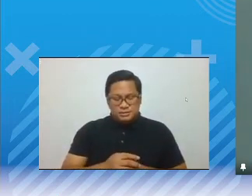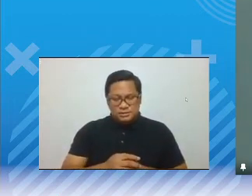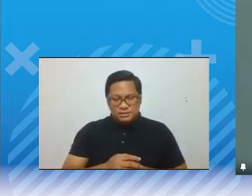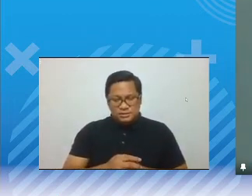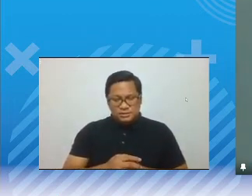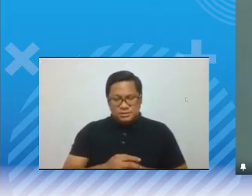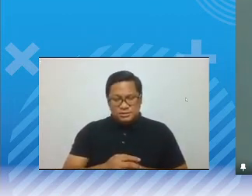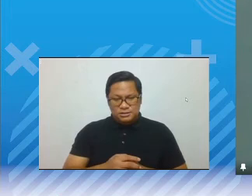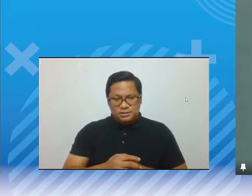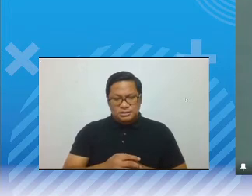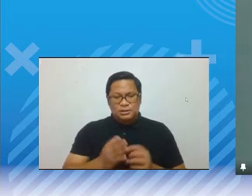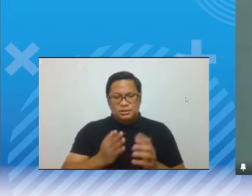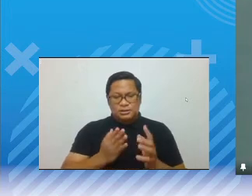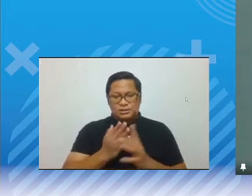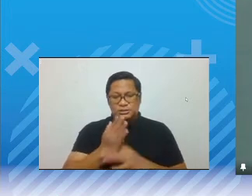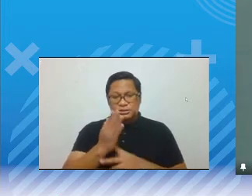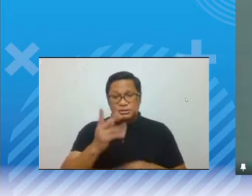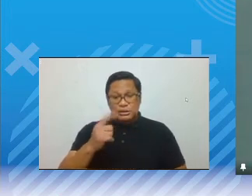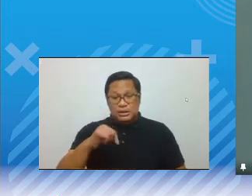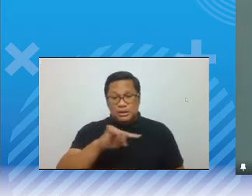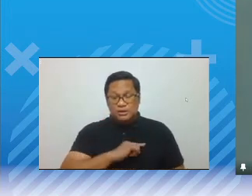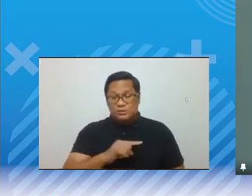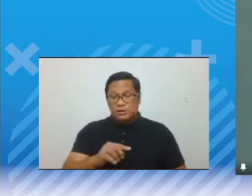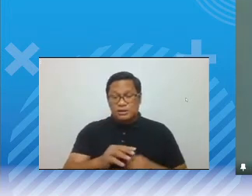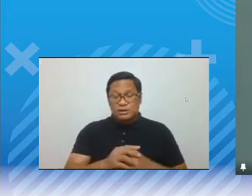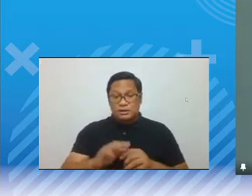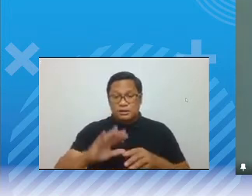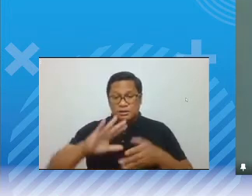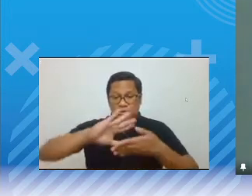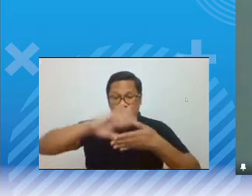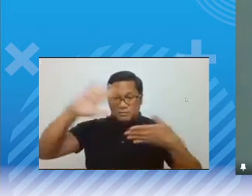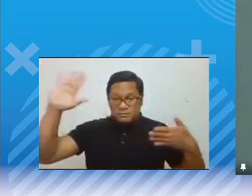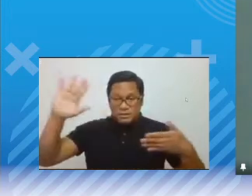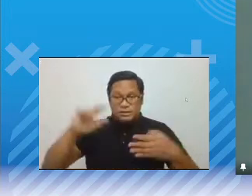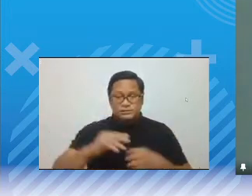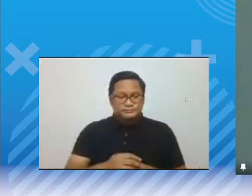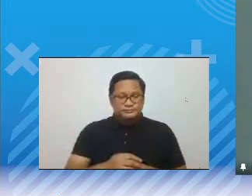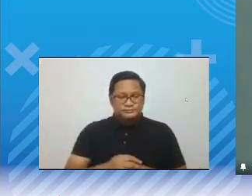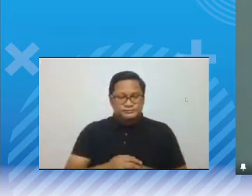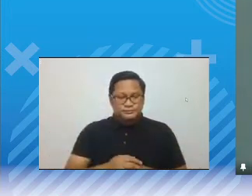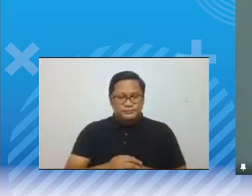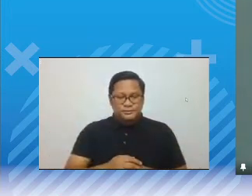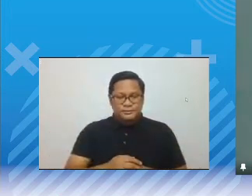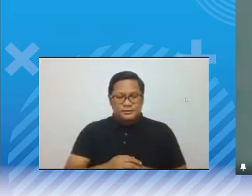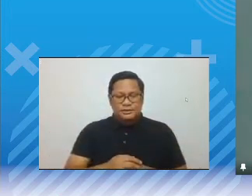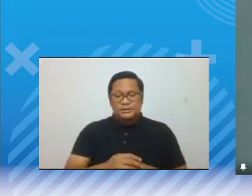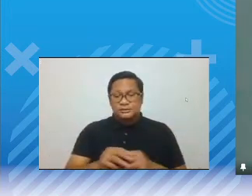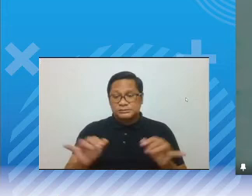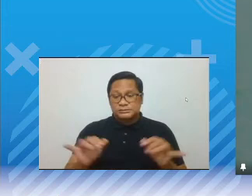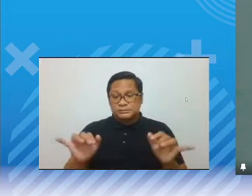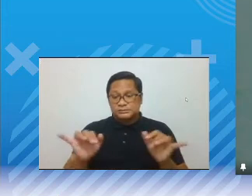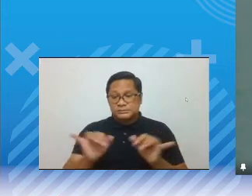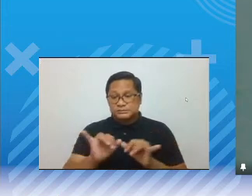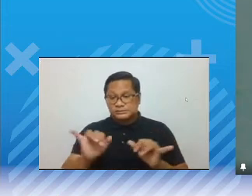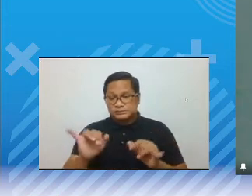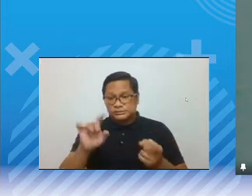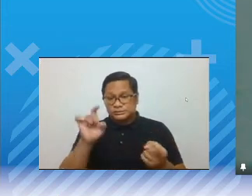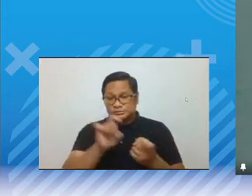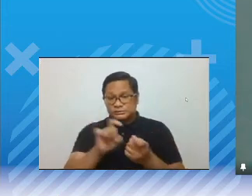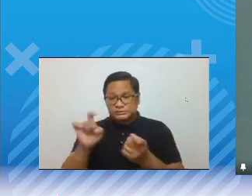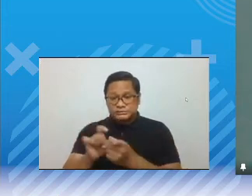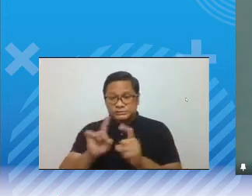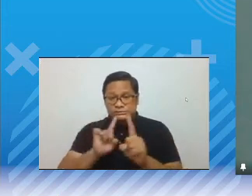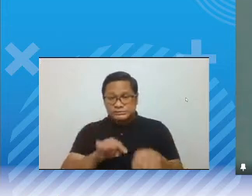doon po sa ating page. And then, yun po kung sino yung specific na speaker